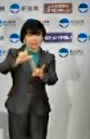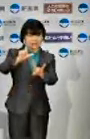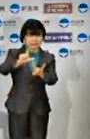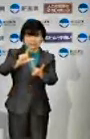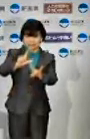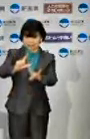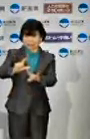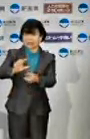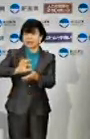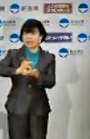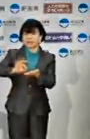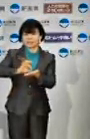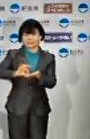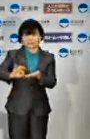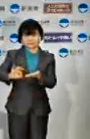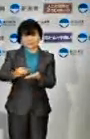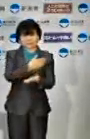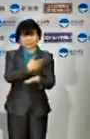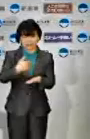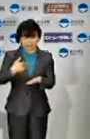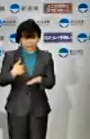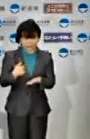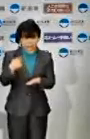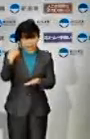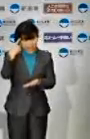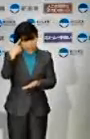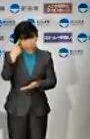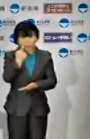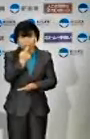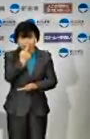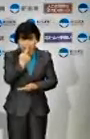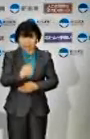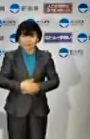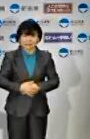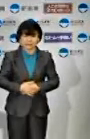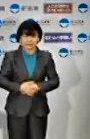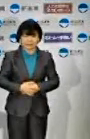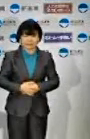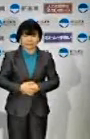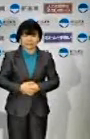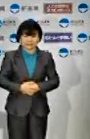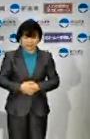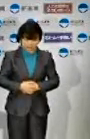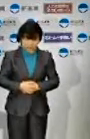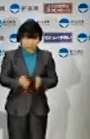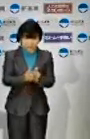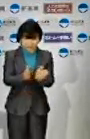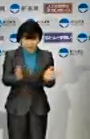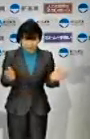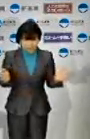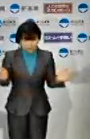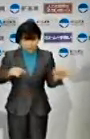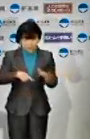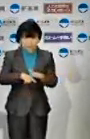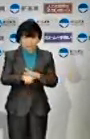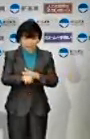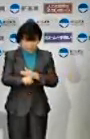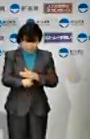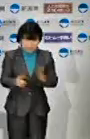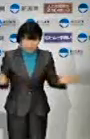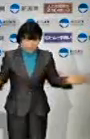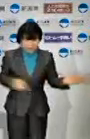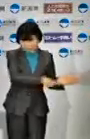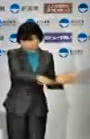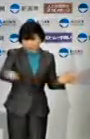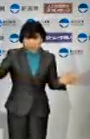できるんじゃないかと、活用できるんではないかというふうに思っています。で広い意味での医療